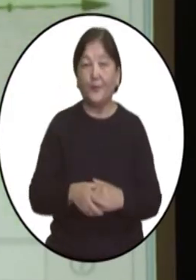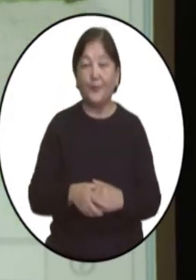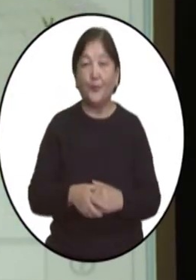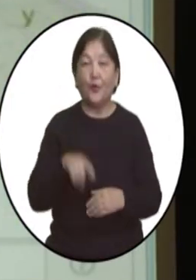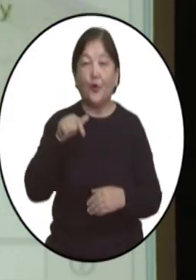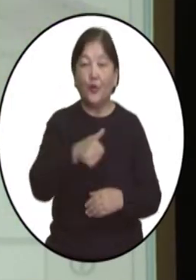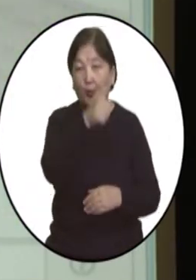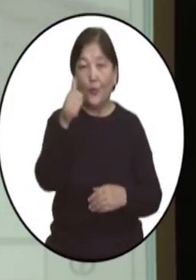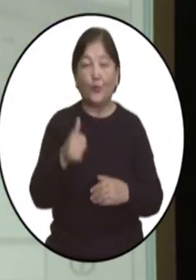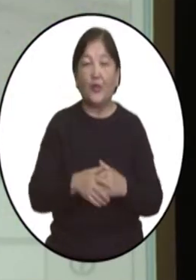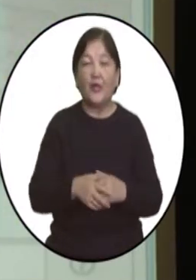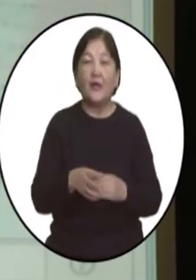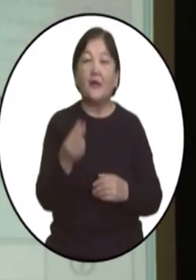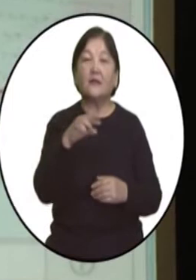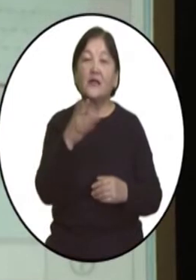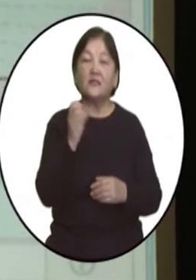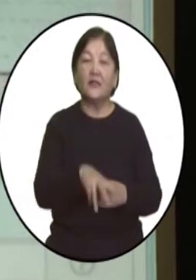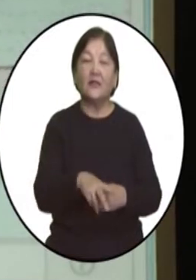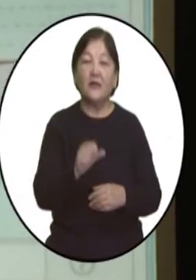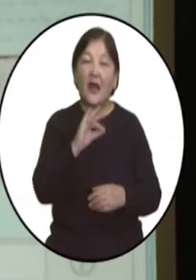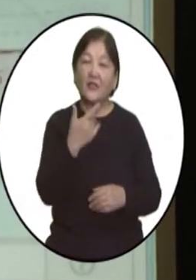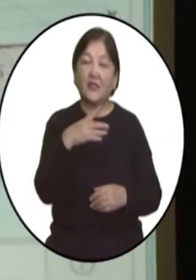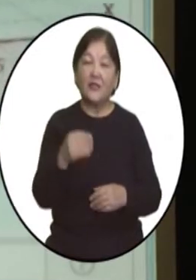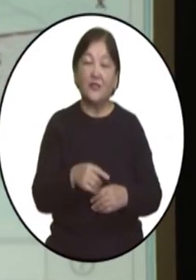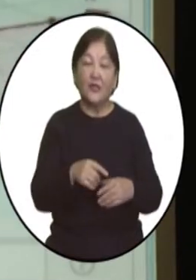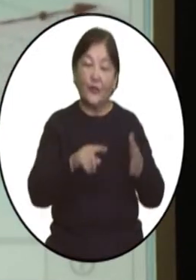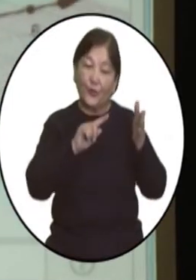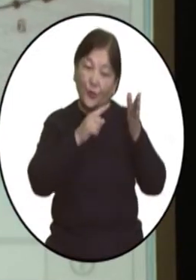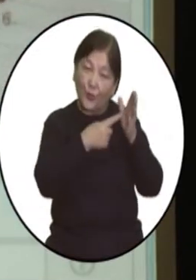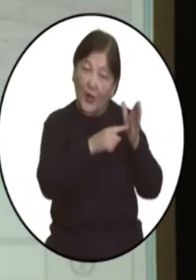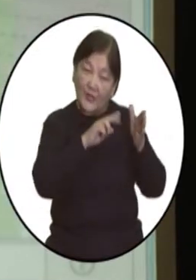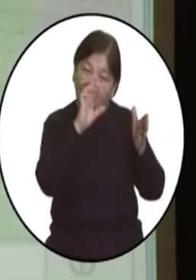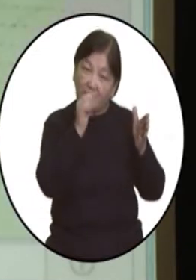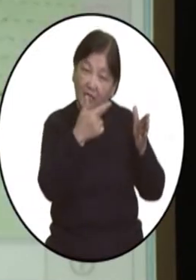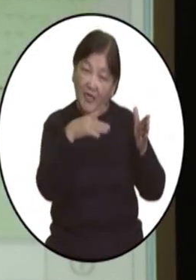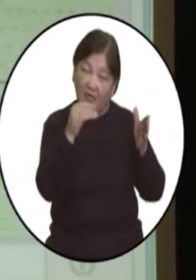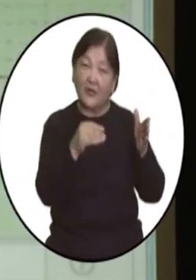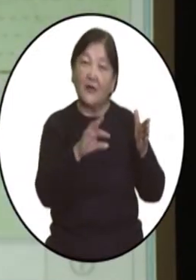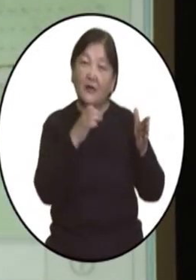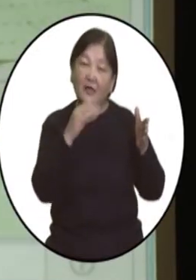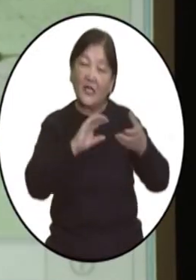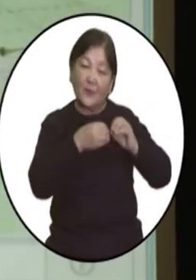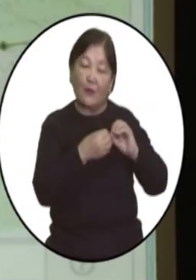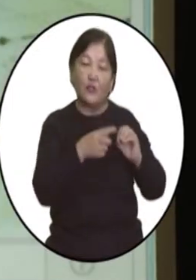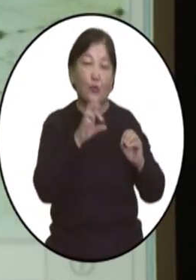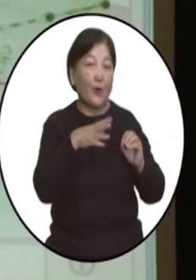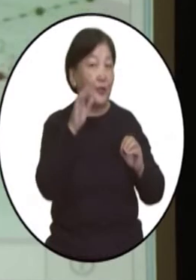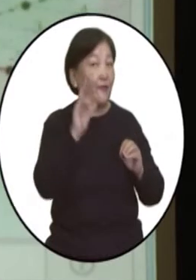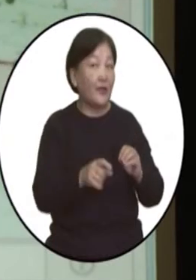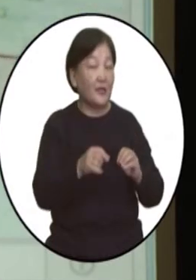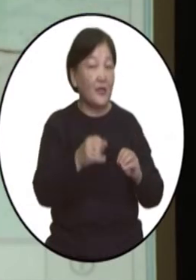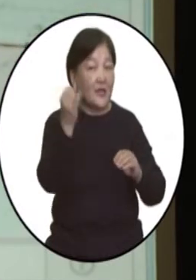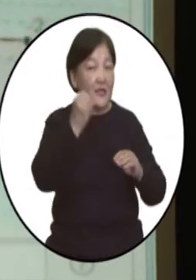бүгдээрээ дасгал ажиллаж цэгийг хэрхэн байгуулдаг талаар мөн дизайн зурагзүйн